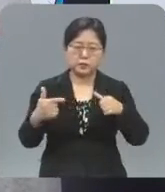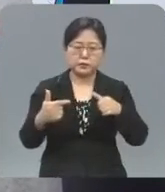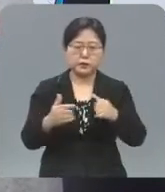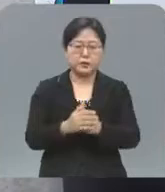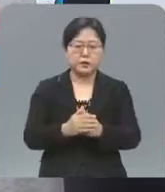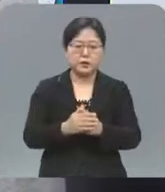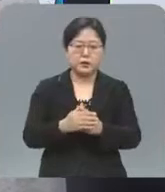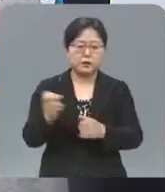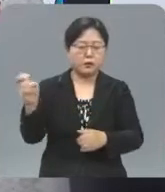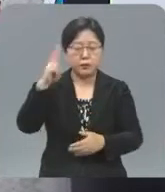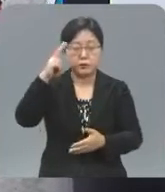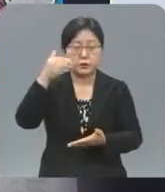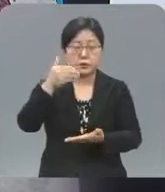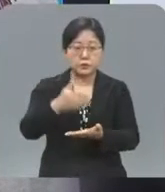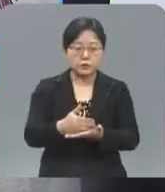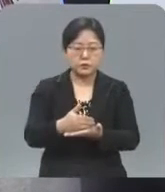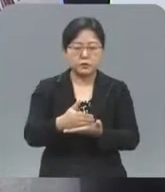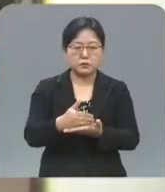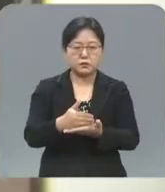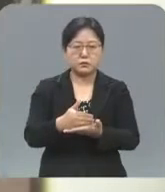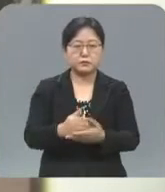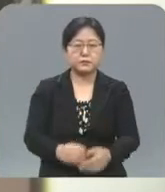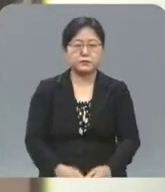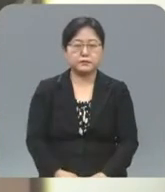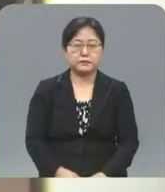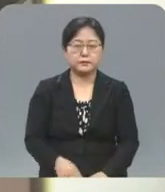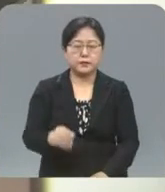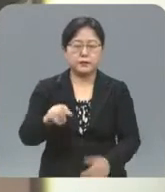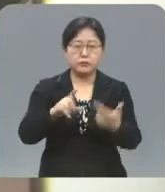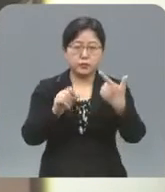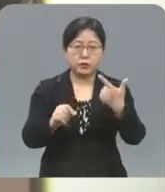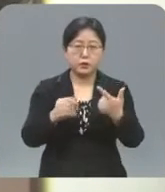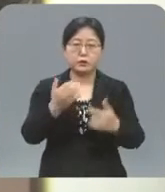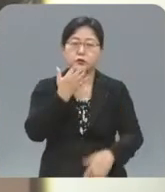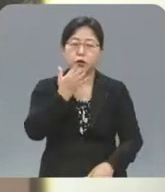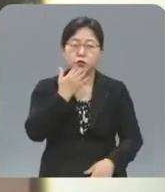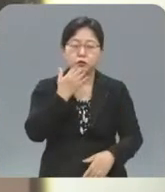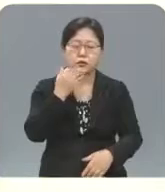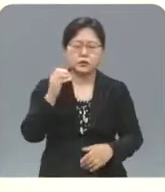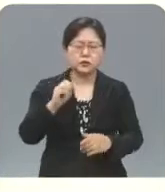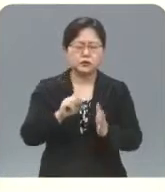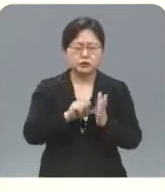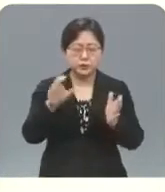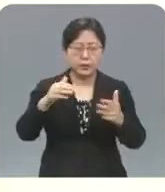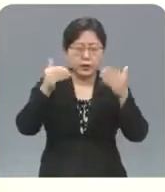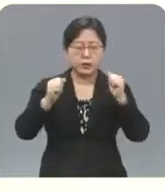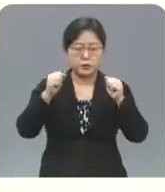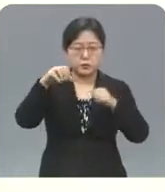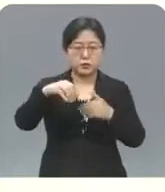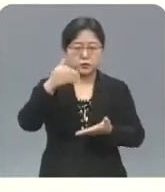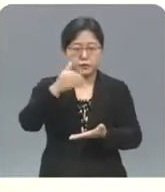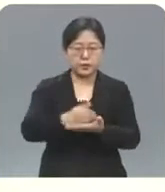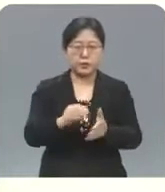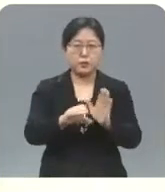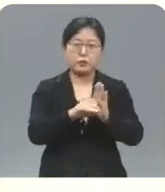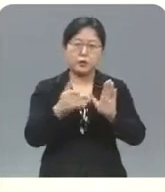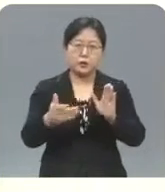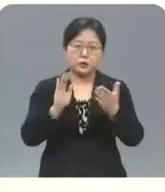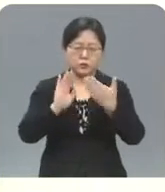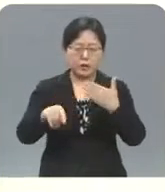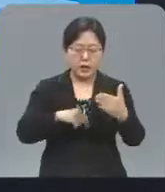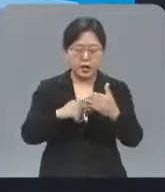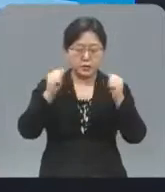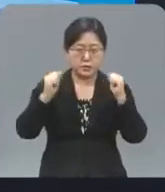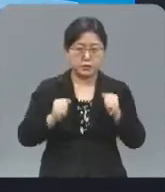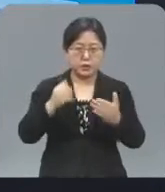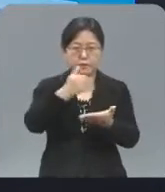뭐 이런 식으로 갑자기 이렇게 할지는 몰랐어요. 지난 6월에는 서울 지역 유명 헬스장이 폐업하는 등 코로나19 이후 실내 체육